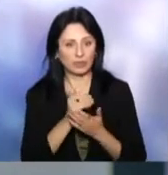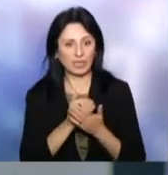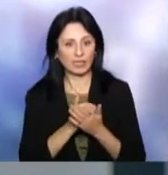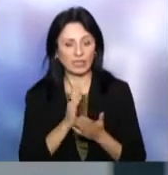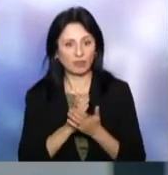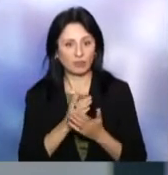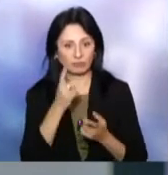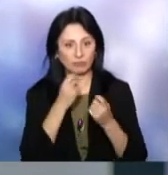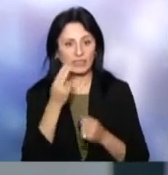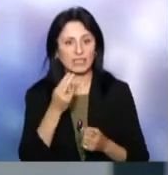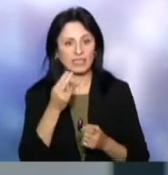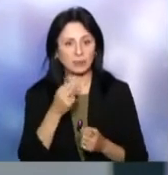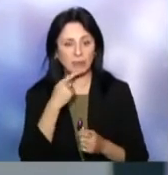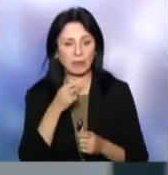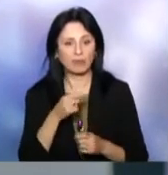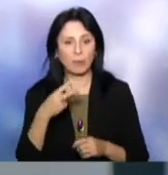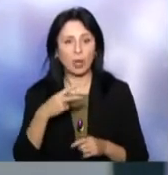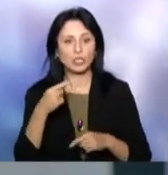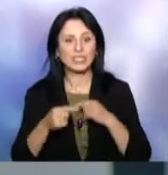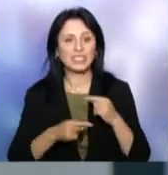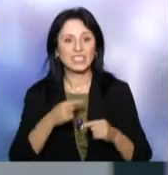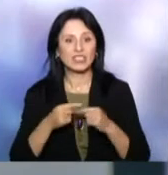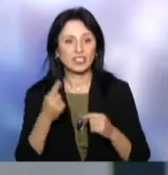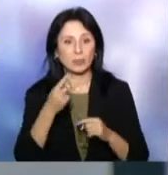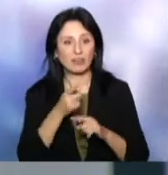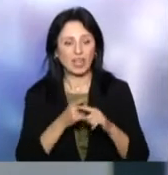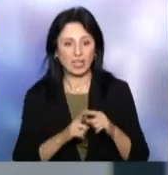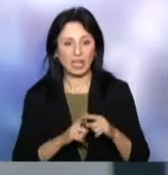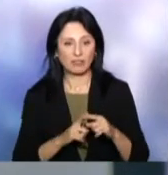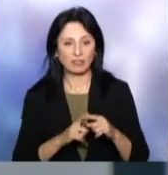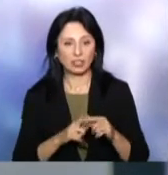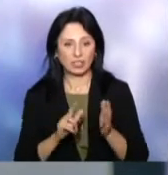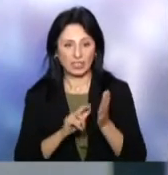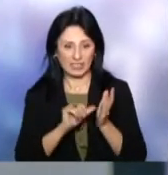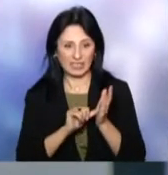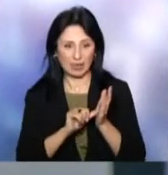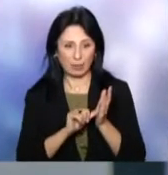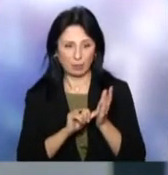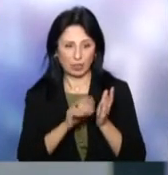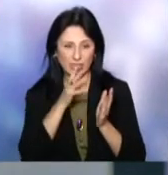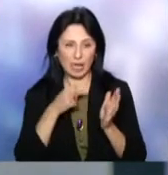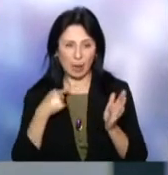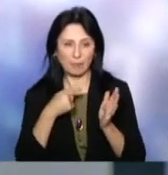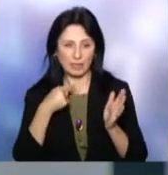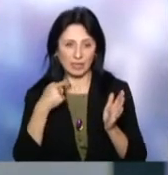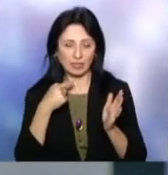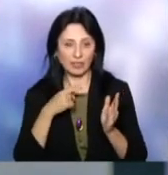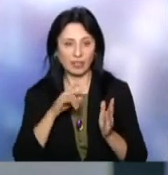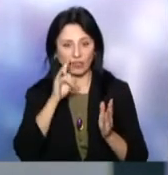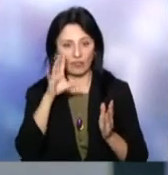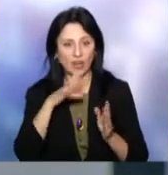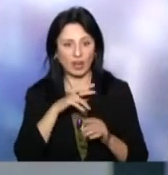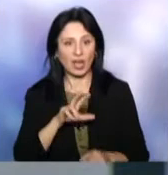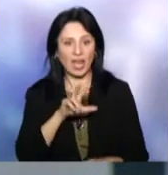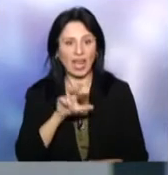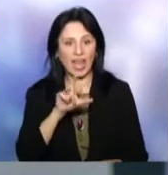დაგროვდა. მეოცე საუკუნის პირველ ნახევარში, თითქმის 60-იან წლებამდე, განსაკუთრებით პოპულარული იყო